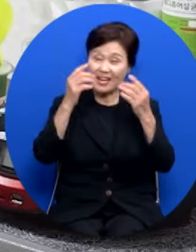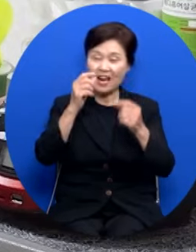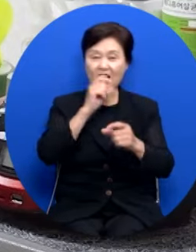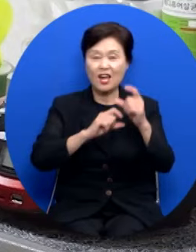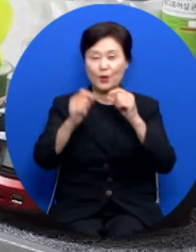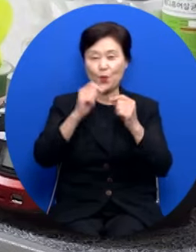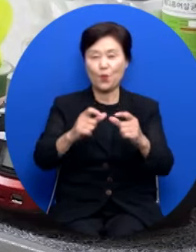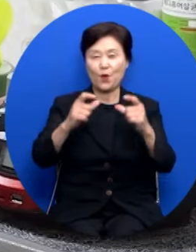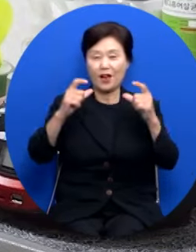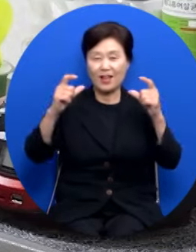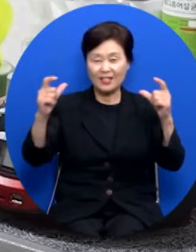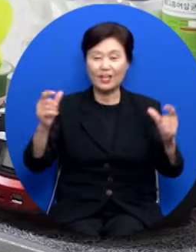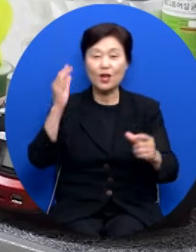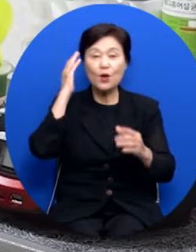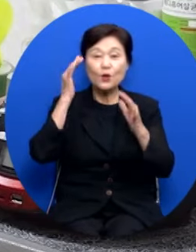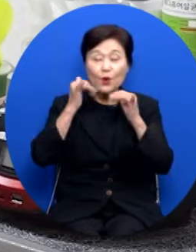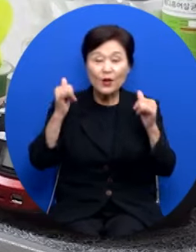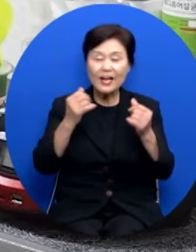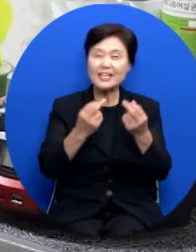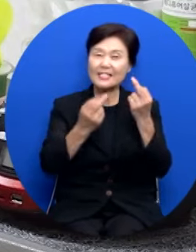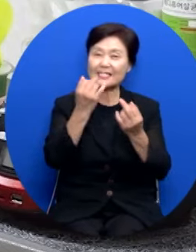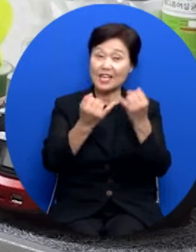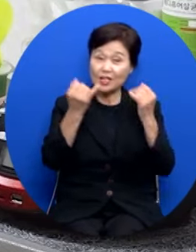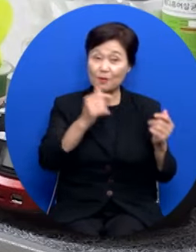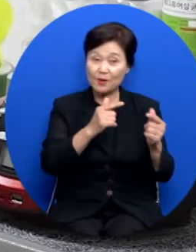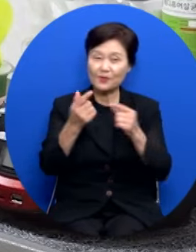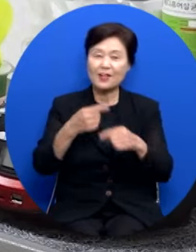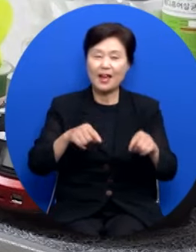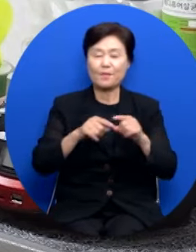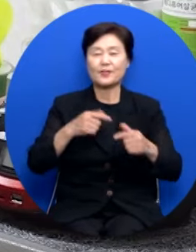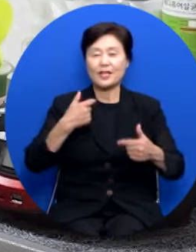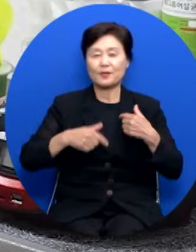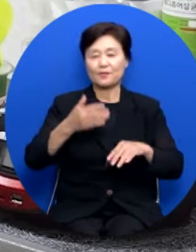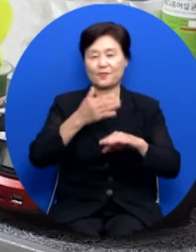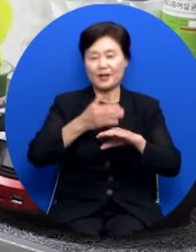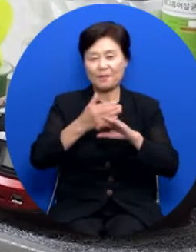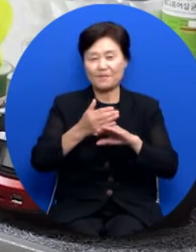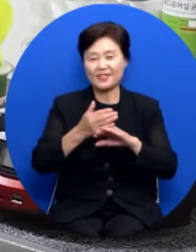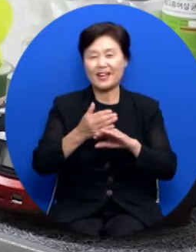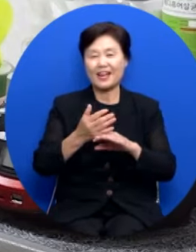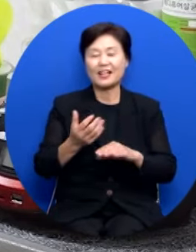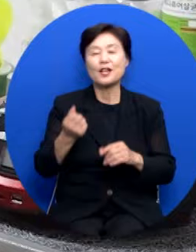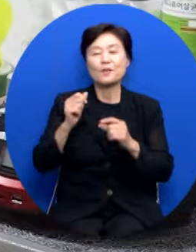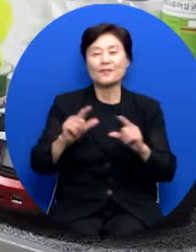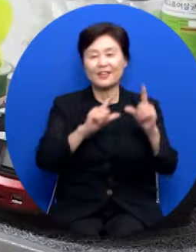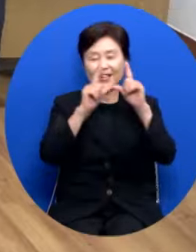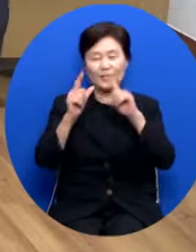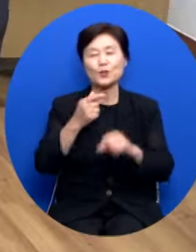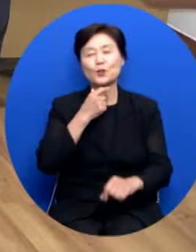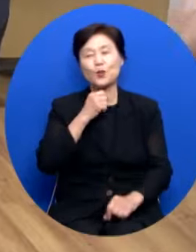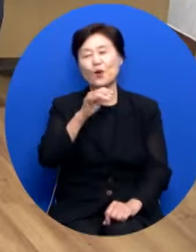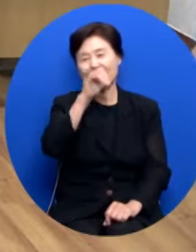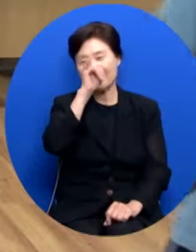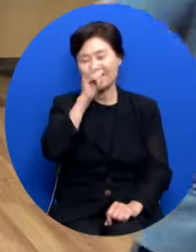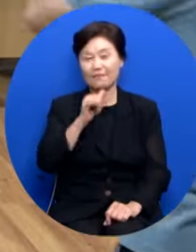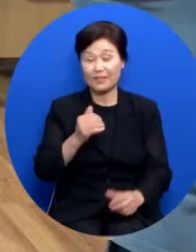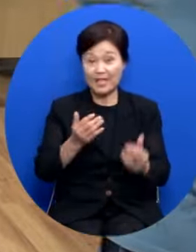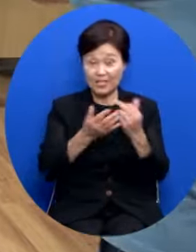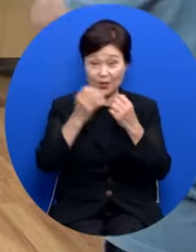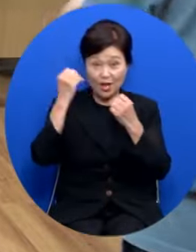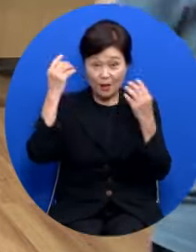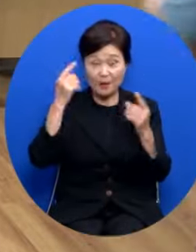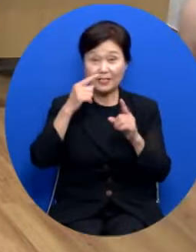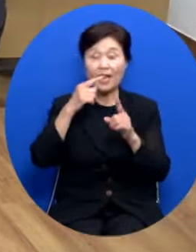형제 자매님들도 같은 기쁨과 감사를 누렸으면 좋겠다는 그런 소망이 있고. 제주 에바다